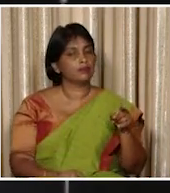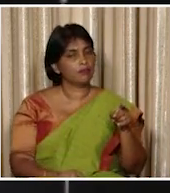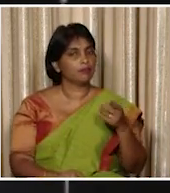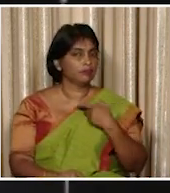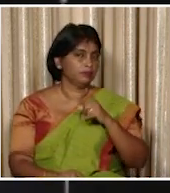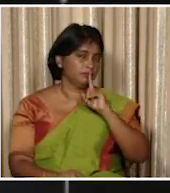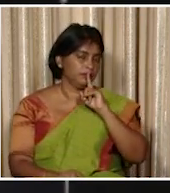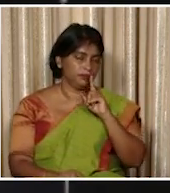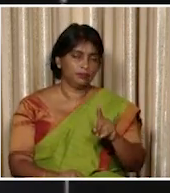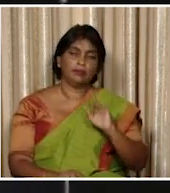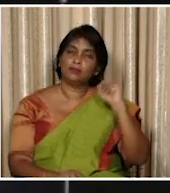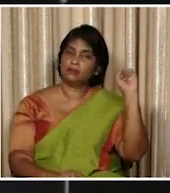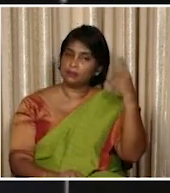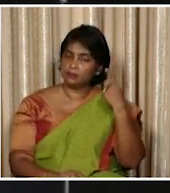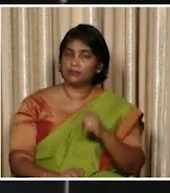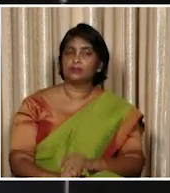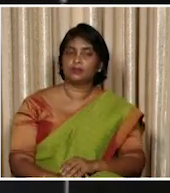මම කියනවා කාටත්